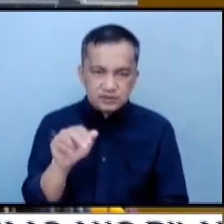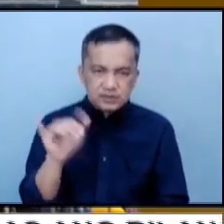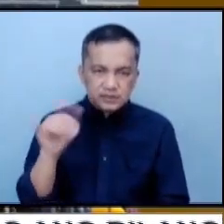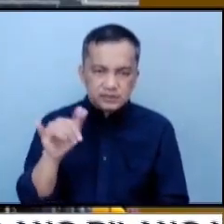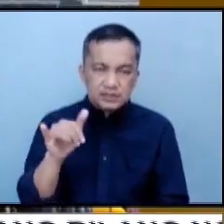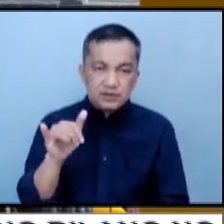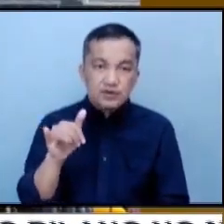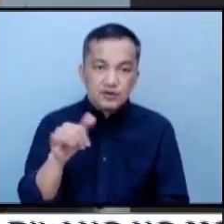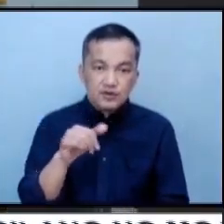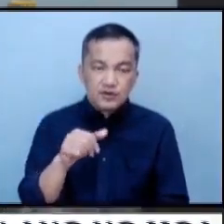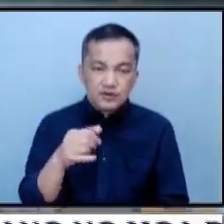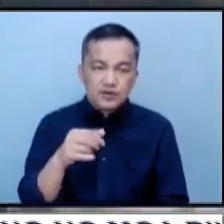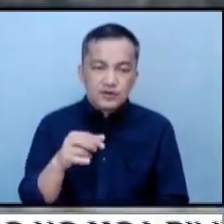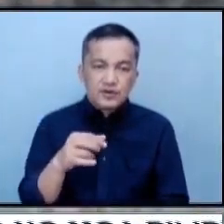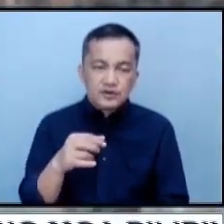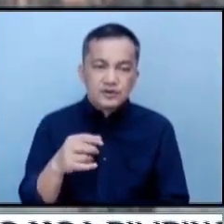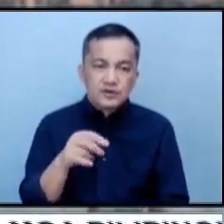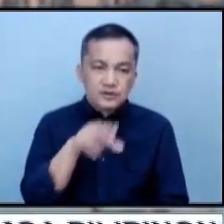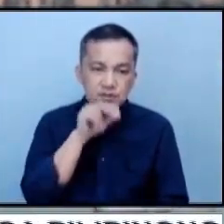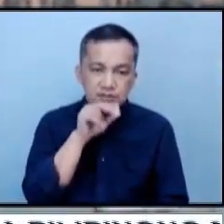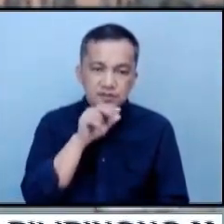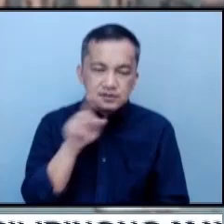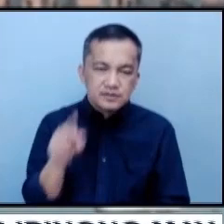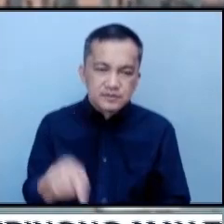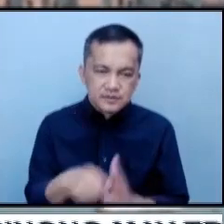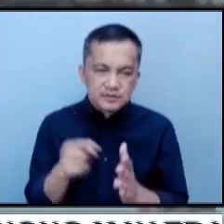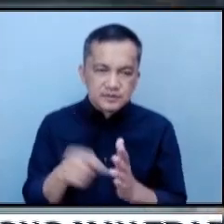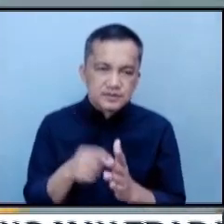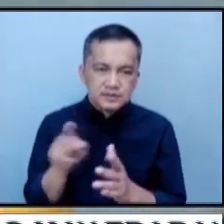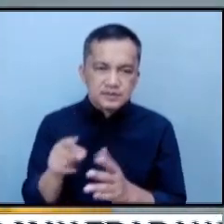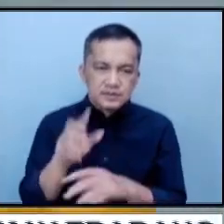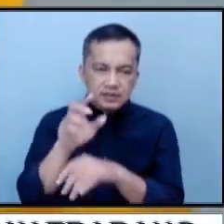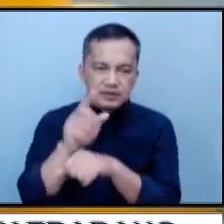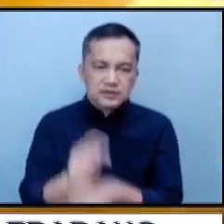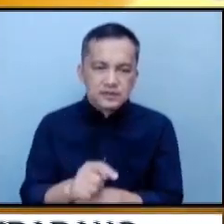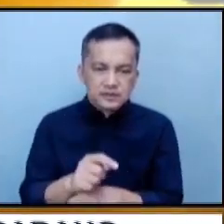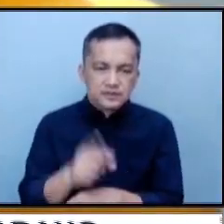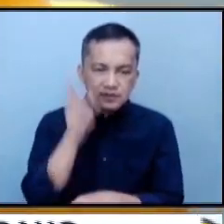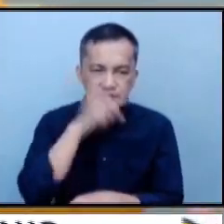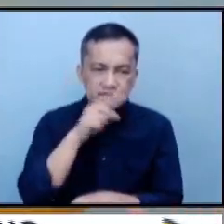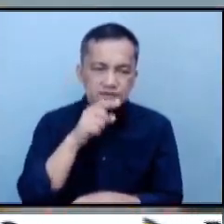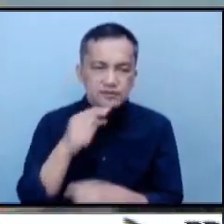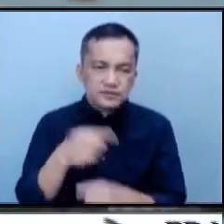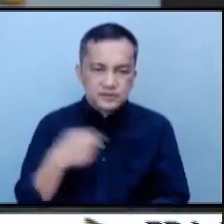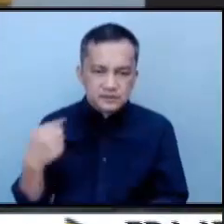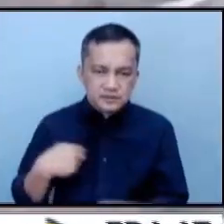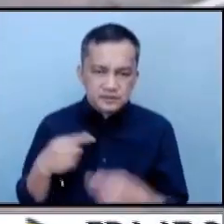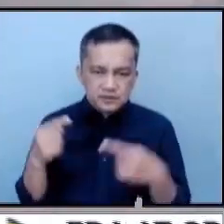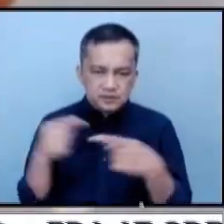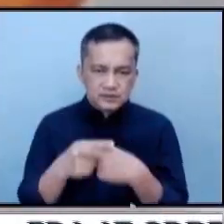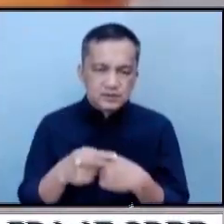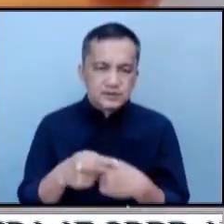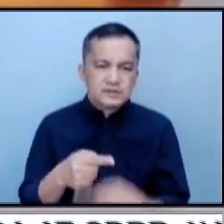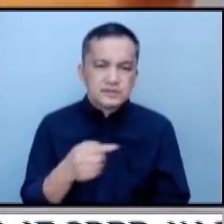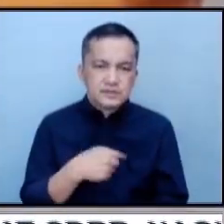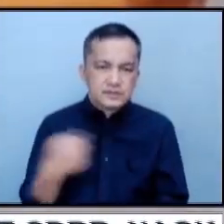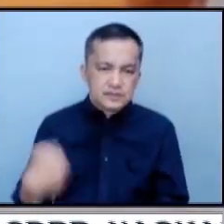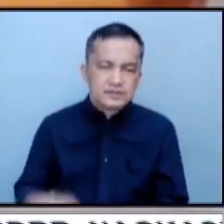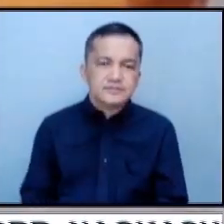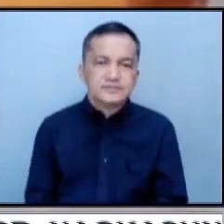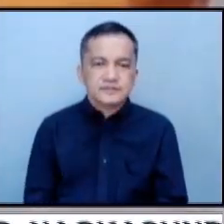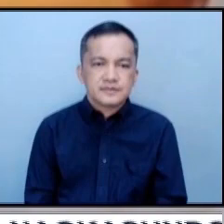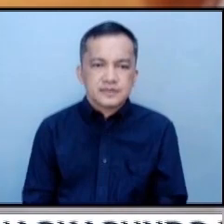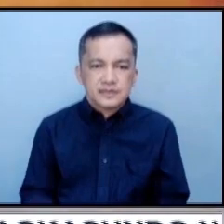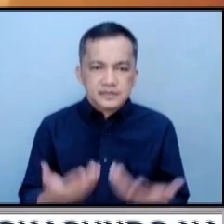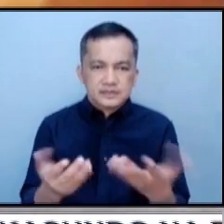trend ay minsang naging paraan ng mga Chinese Filipinos o Chinois upang sumalungat laban sa China, kung saan naglipana ang